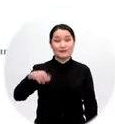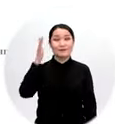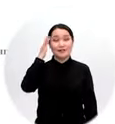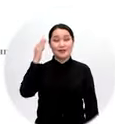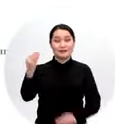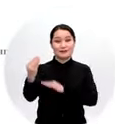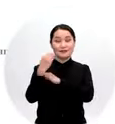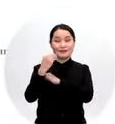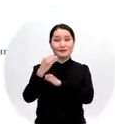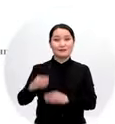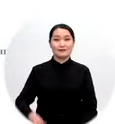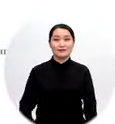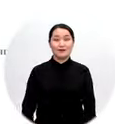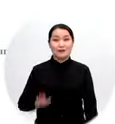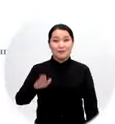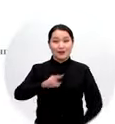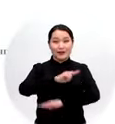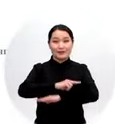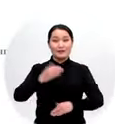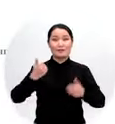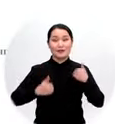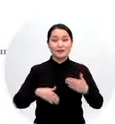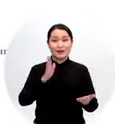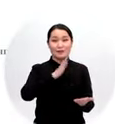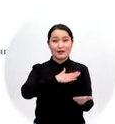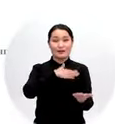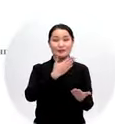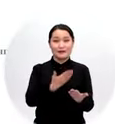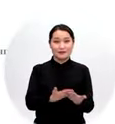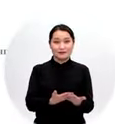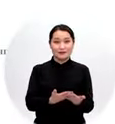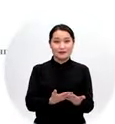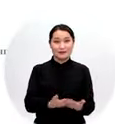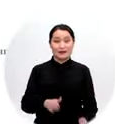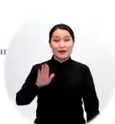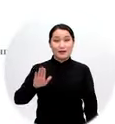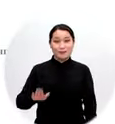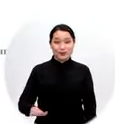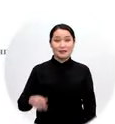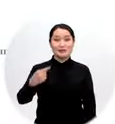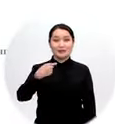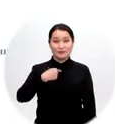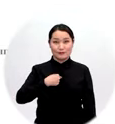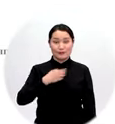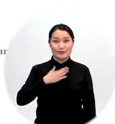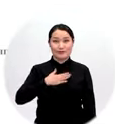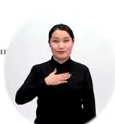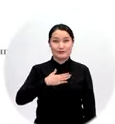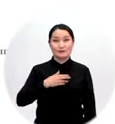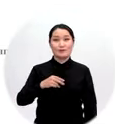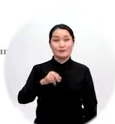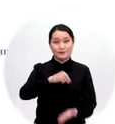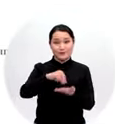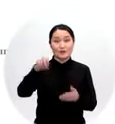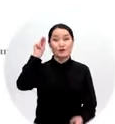Холбох аргыг заасан. Баг ангийн багшаа баярлалаа. Болчирхан